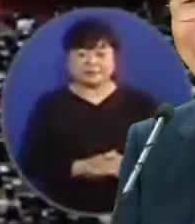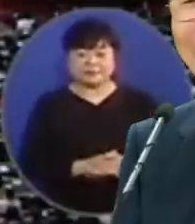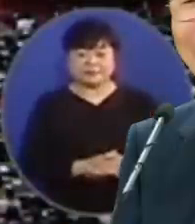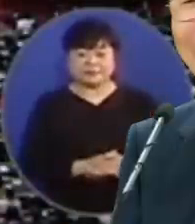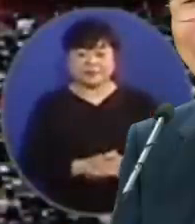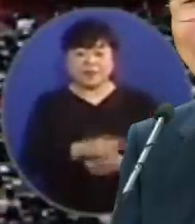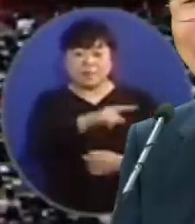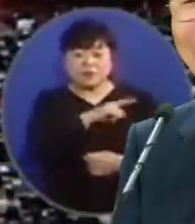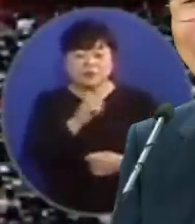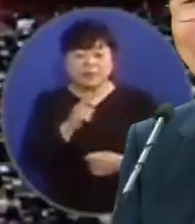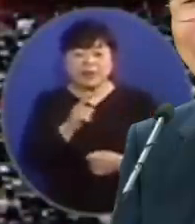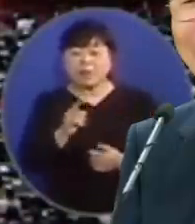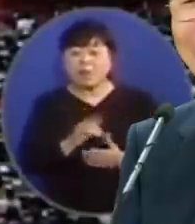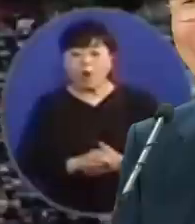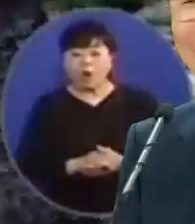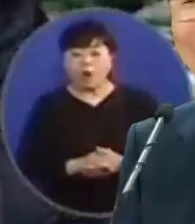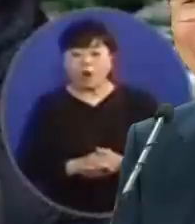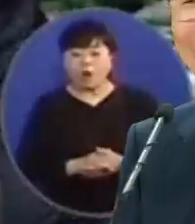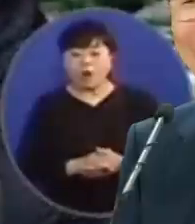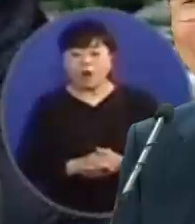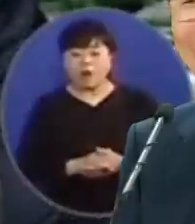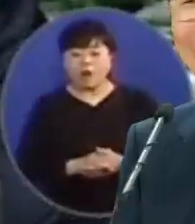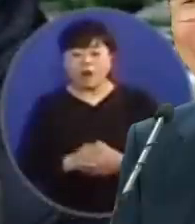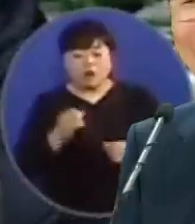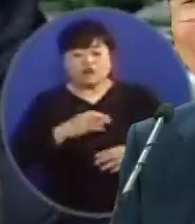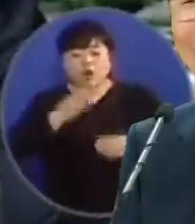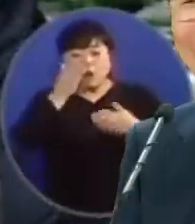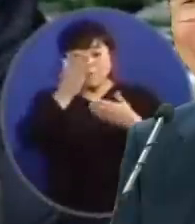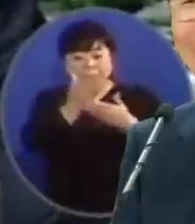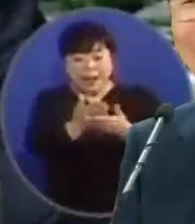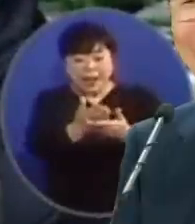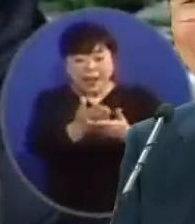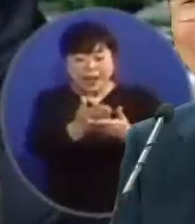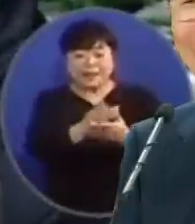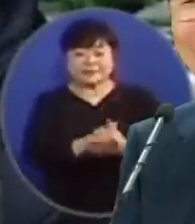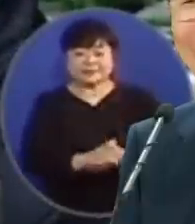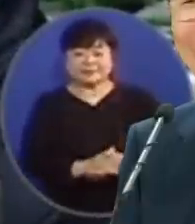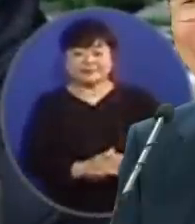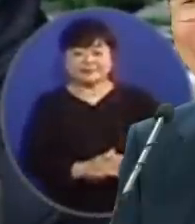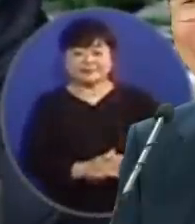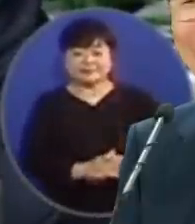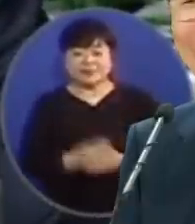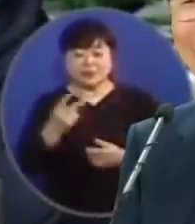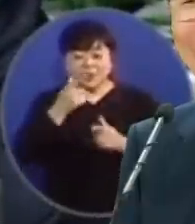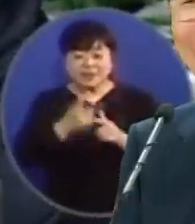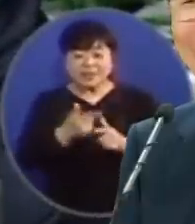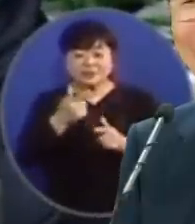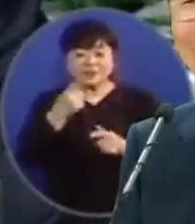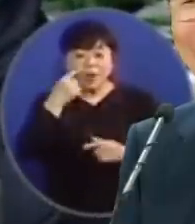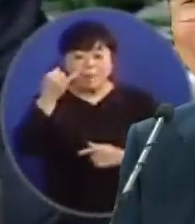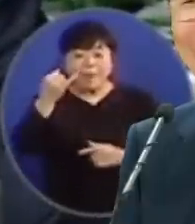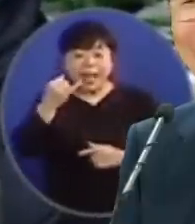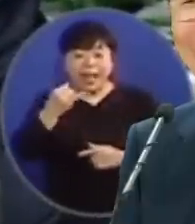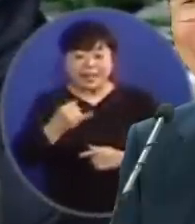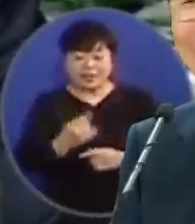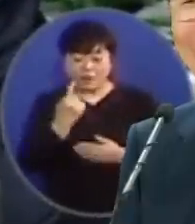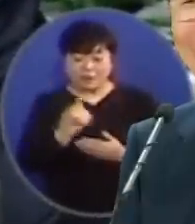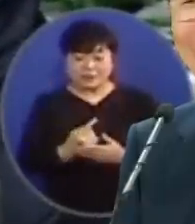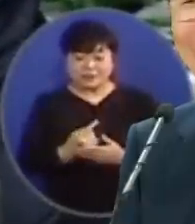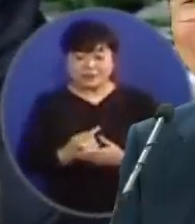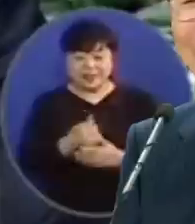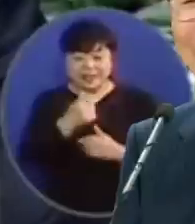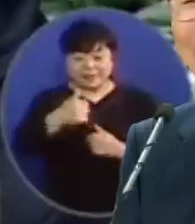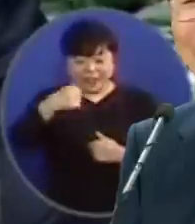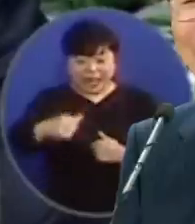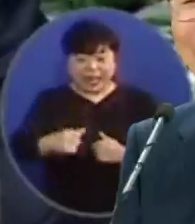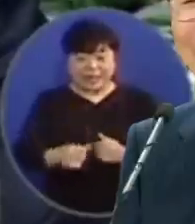제일 먼저 말한 것이 뭐냐면 두려워 말라, 그렇게 말씀하셨습니다. 또 예수님의 어머니 마리아에게 와서 하나님의 아들을